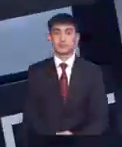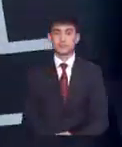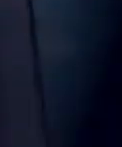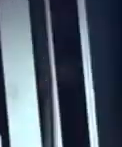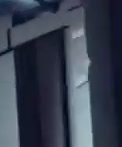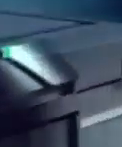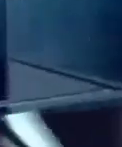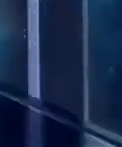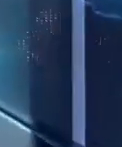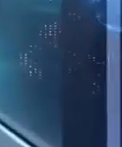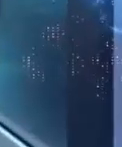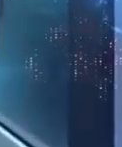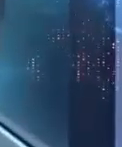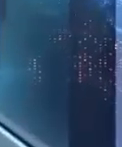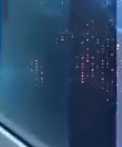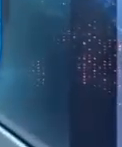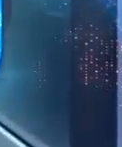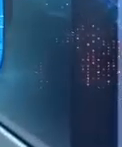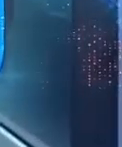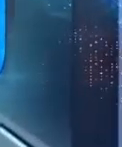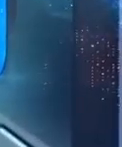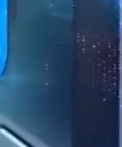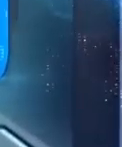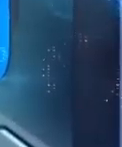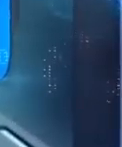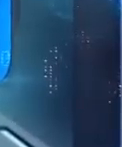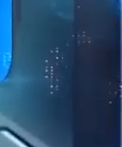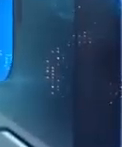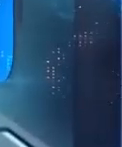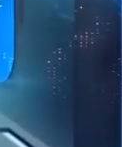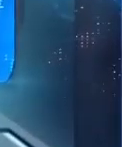Назарбаев, Аружан Мурат Козыбек, Жан Кенжибай, телерадиокомпания ЖТСУ, Алматинская область.